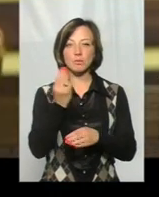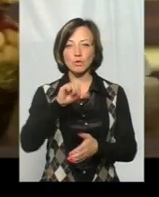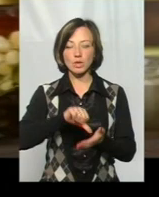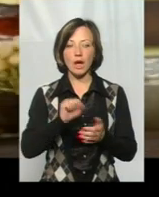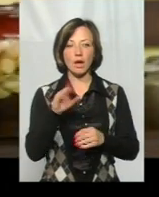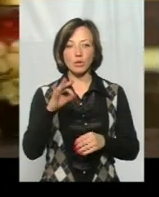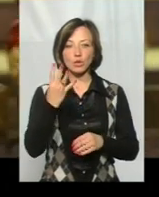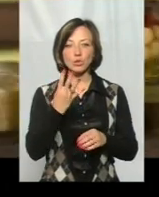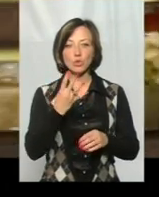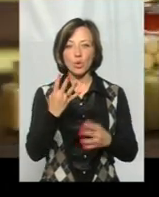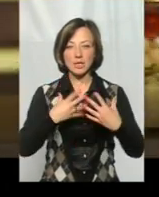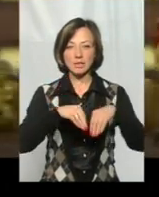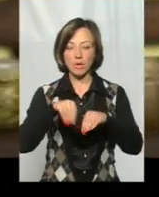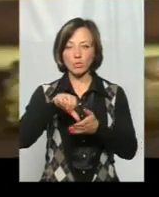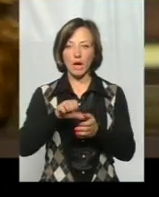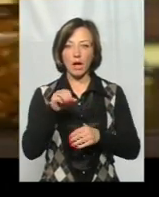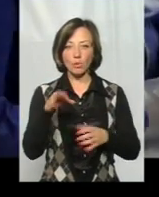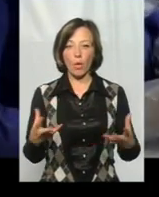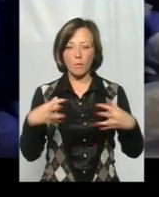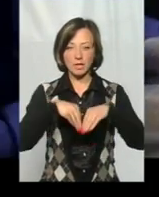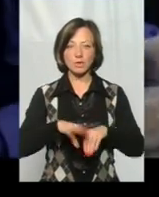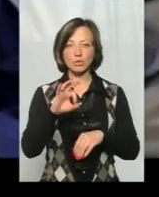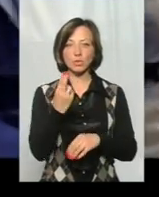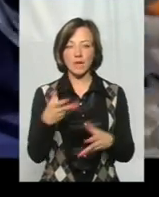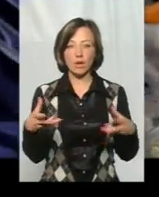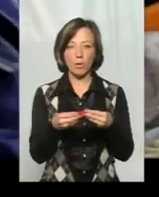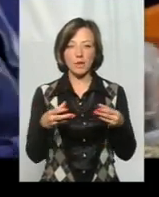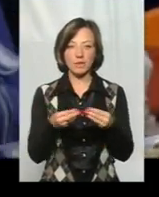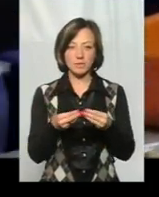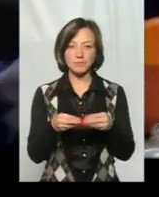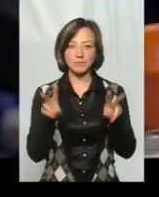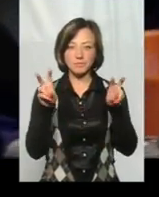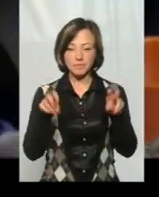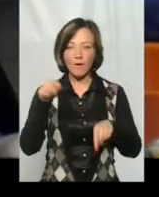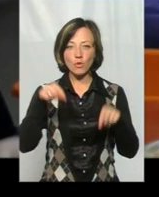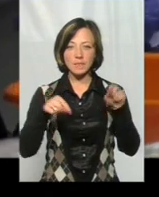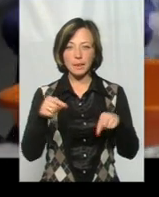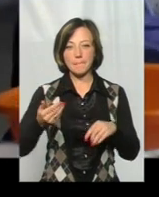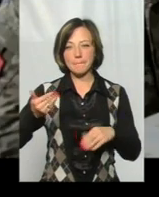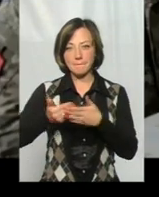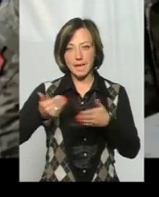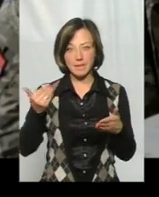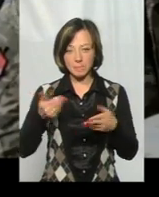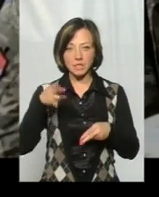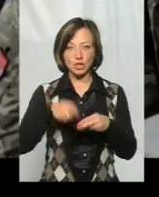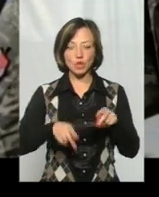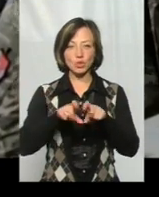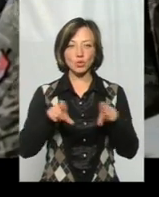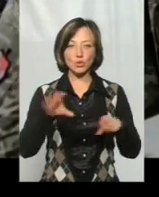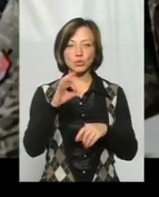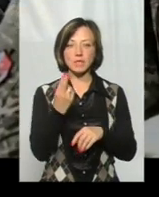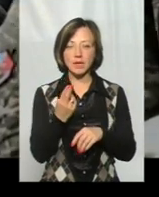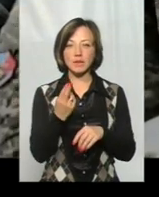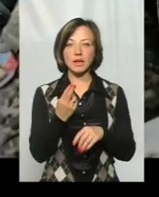атовці. 40 сімей учасників АТО об'єднались в соціальний кооператив восени. Перед тим його співзасновники закінчили школу